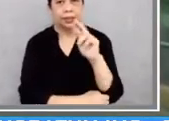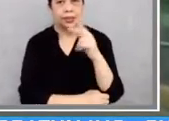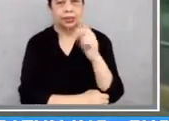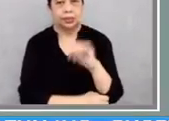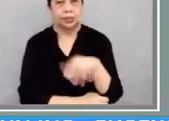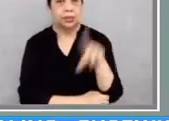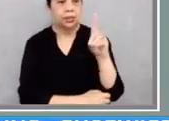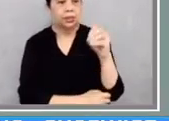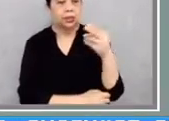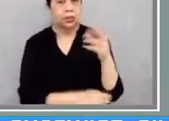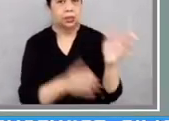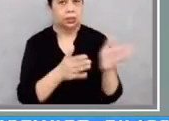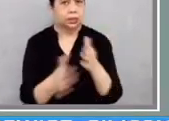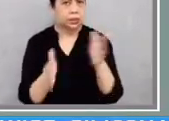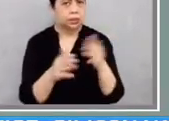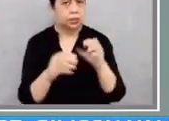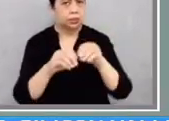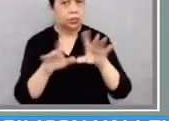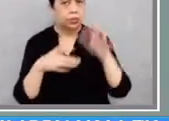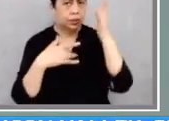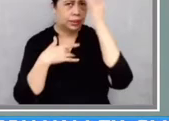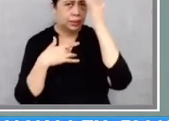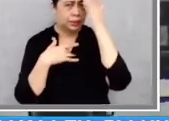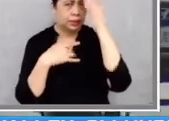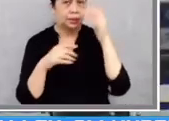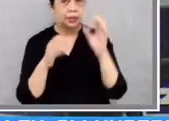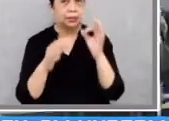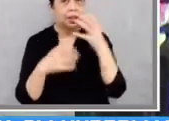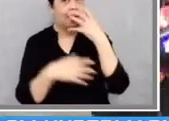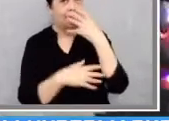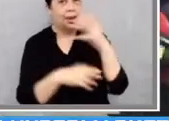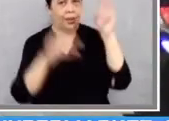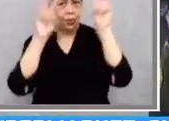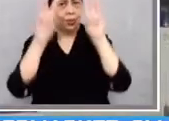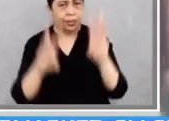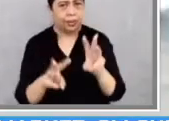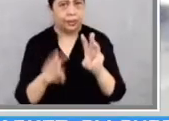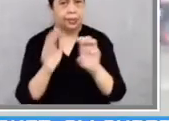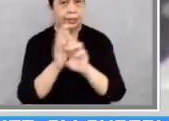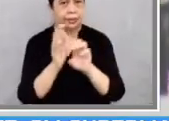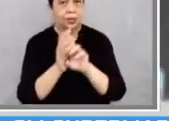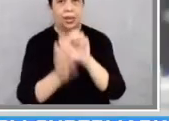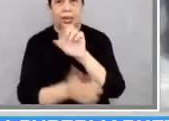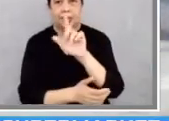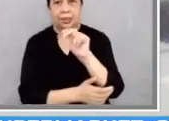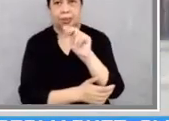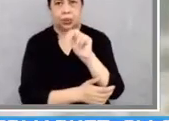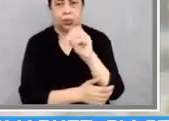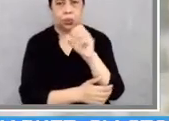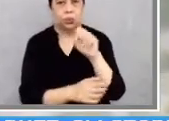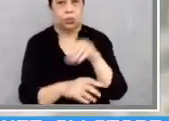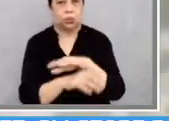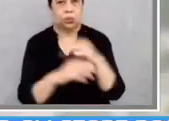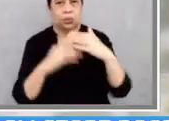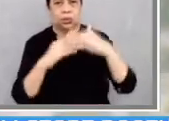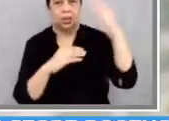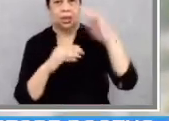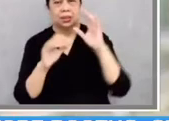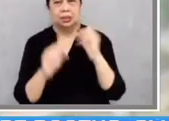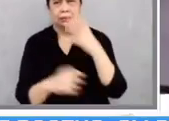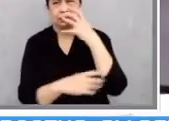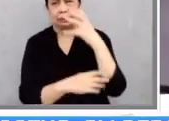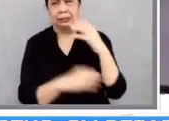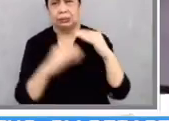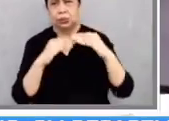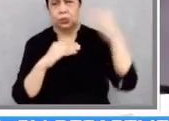pinaghanda sa posibleng pagkalat ng mga sakit na uso kung mainit ang panahon, lalo't ang El Nino, posibleng umiralag pa sa nakaguyang tag-init. Kapag